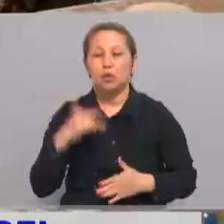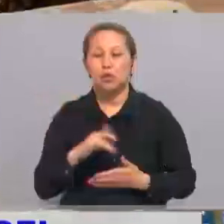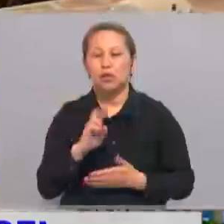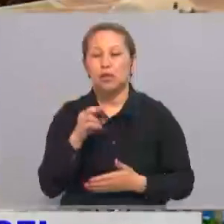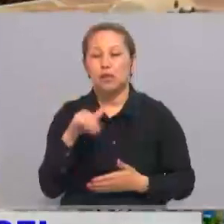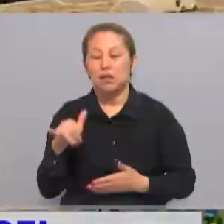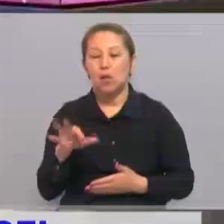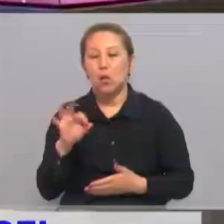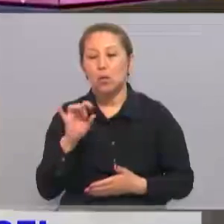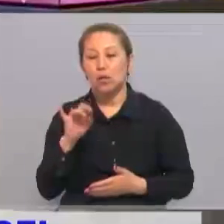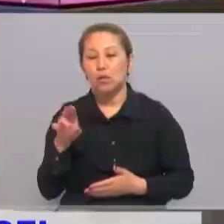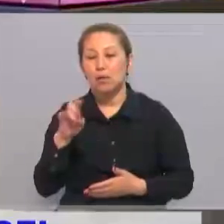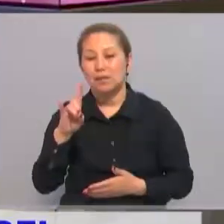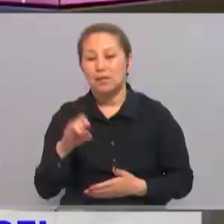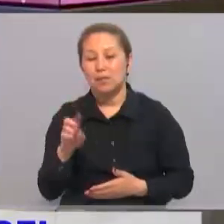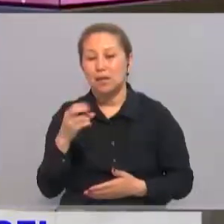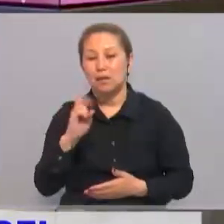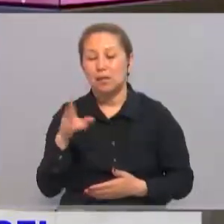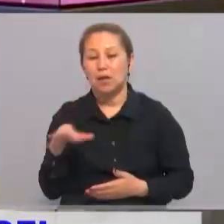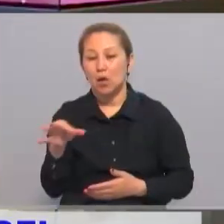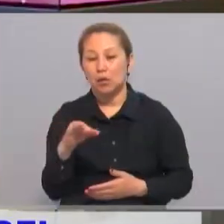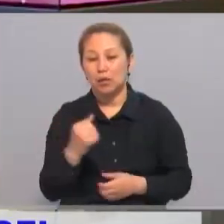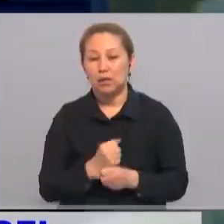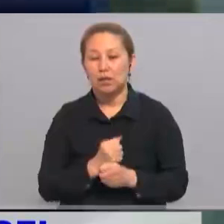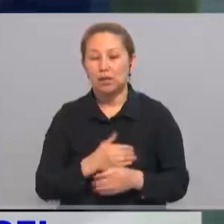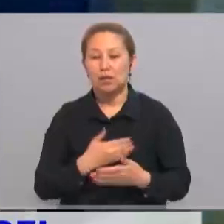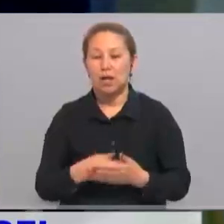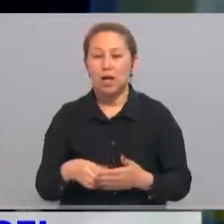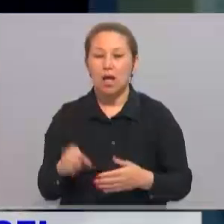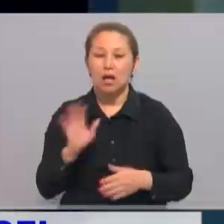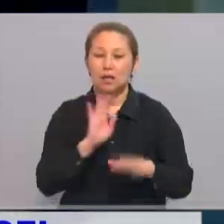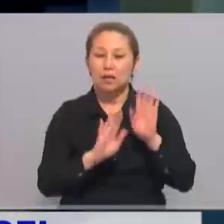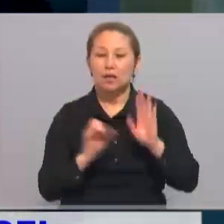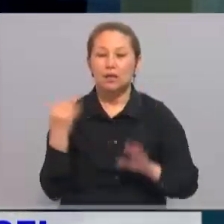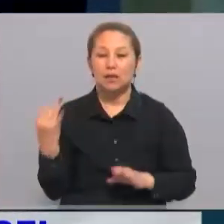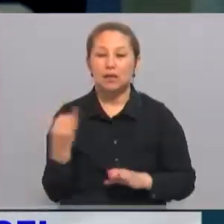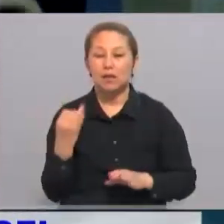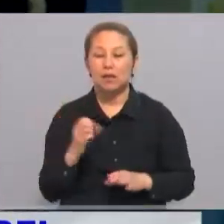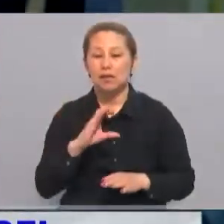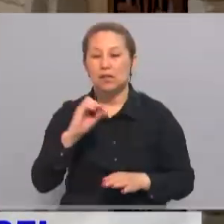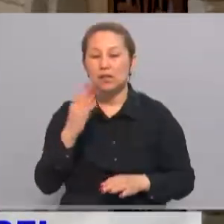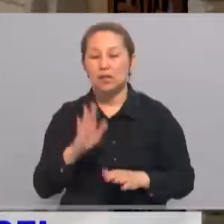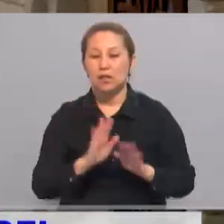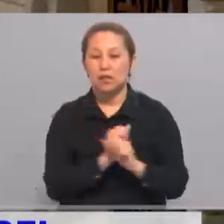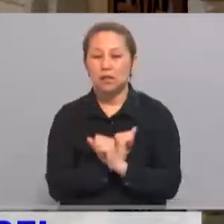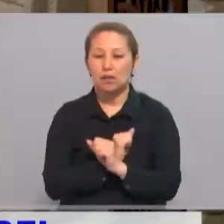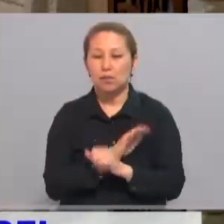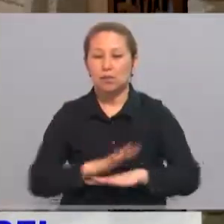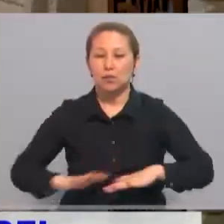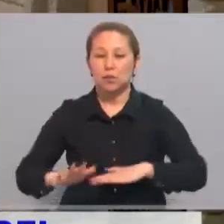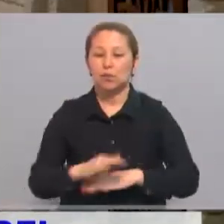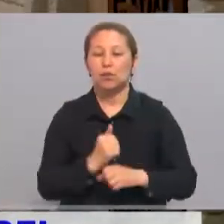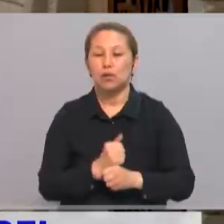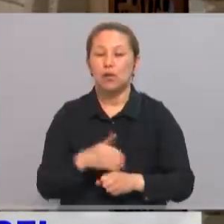қалалары мен Отырар, Ордабасы, Бәйдібек аудандары бағытында тарихи танымдық туризмі, Сарыағаш курорты аумағында емдік сауықтыру